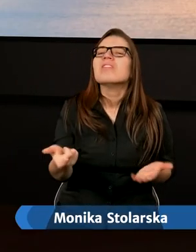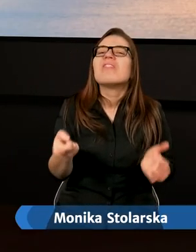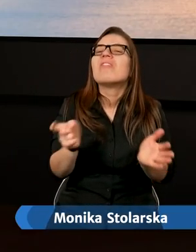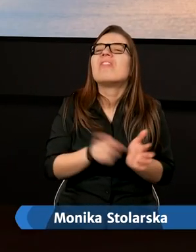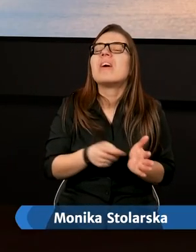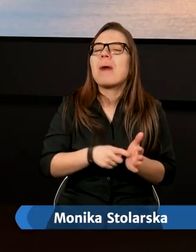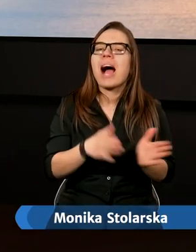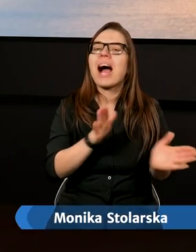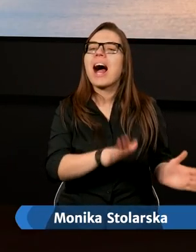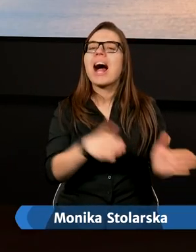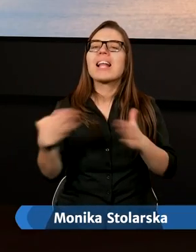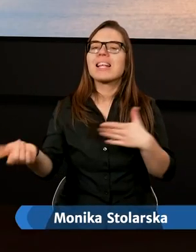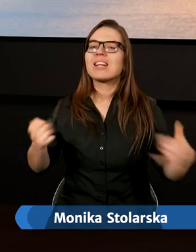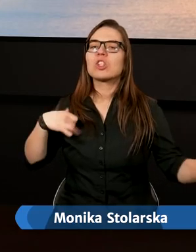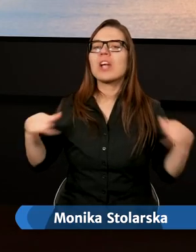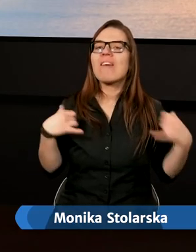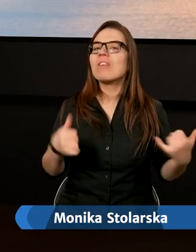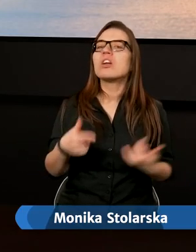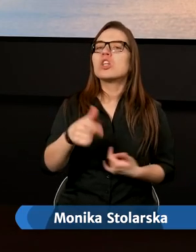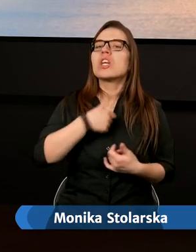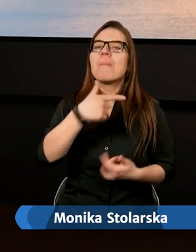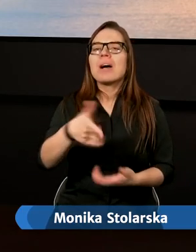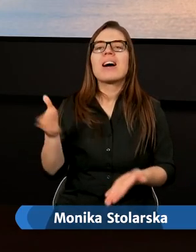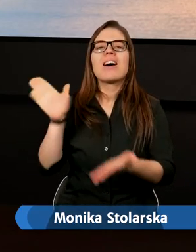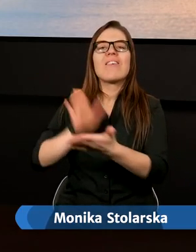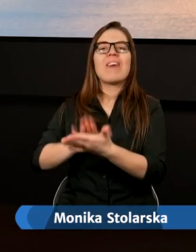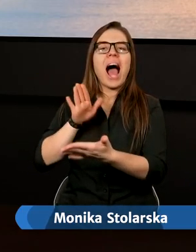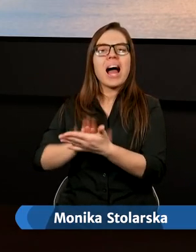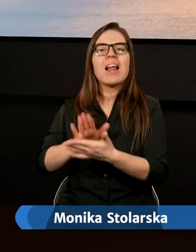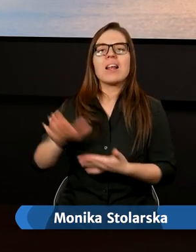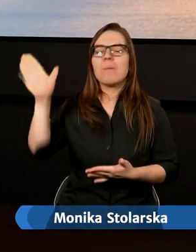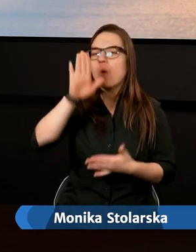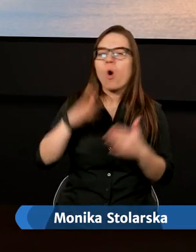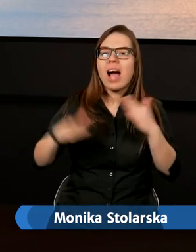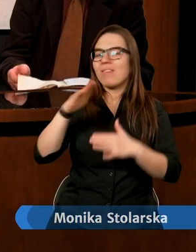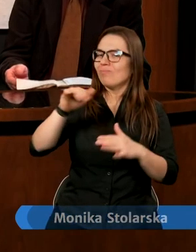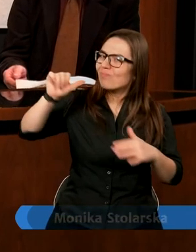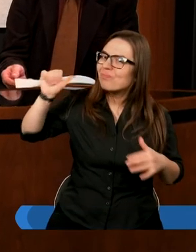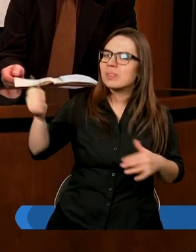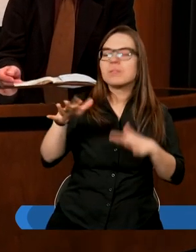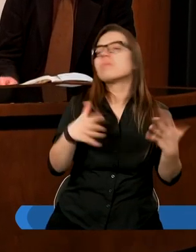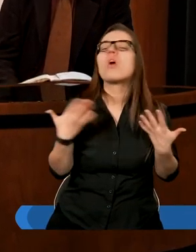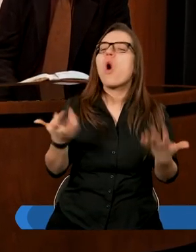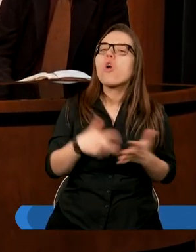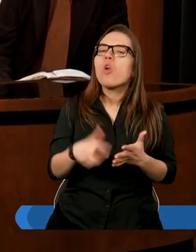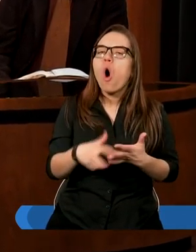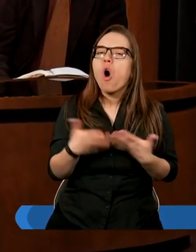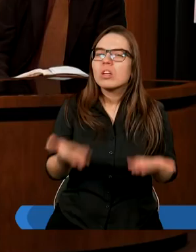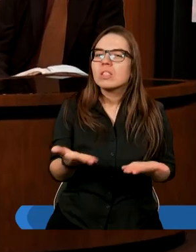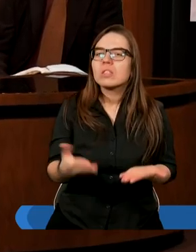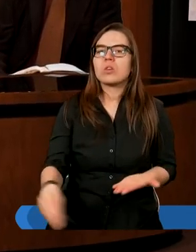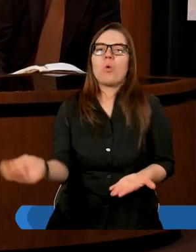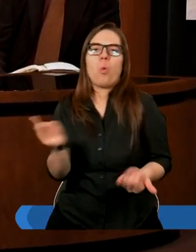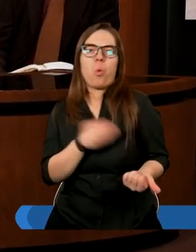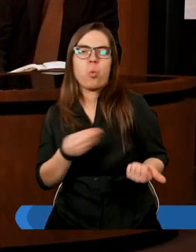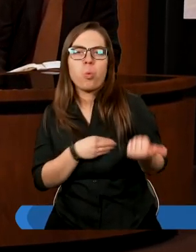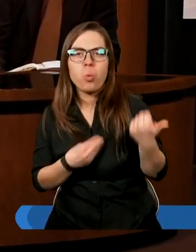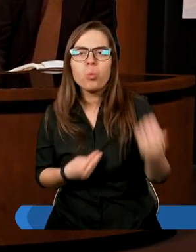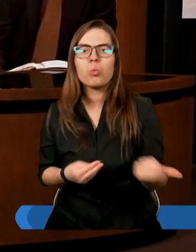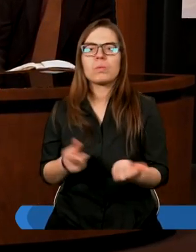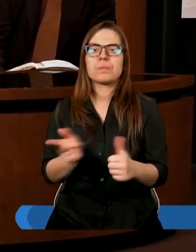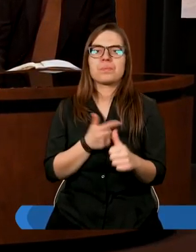strony szafarza, żeby chwalili nade wszystko Boga? No, ma być uczciwy. Może